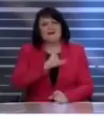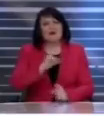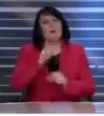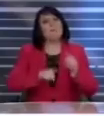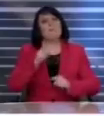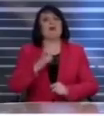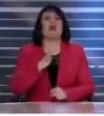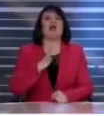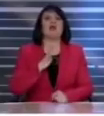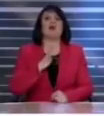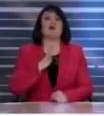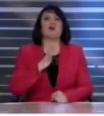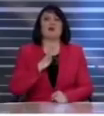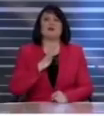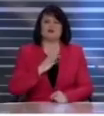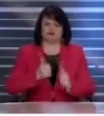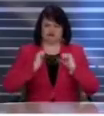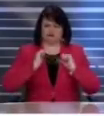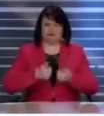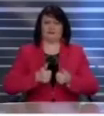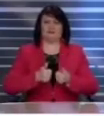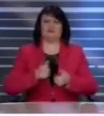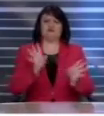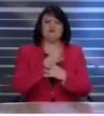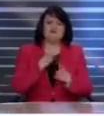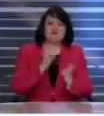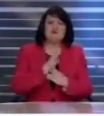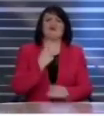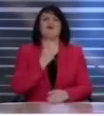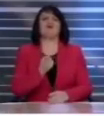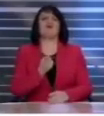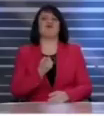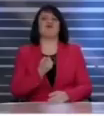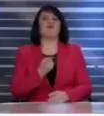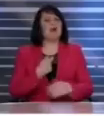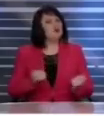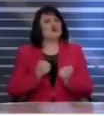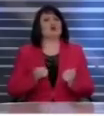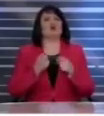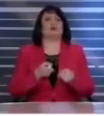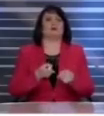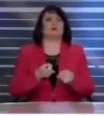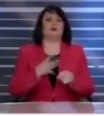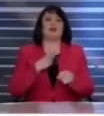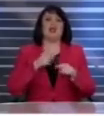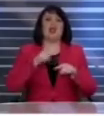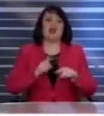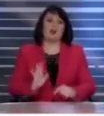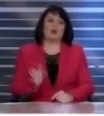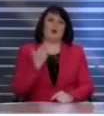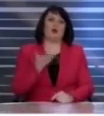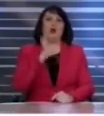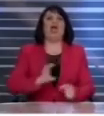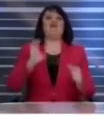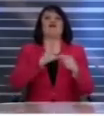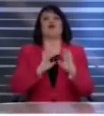κάποιοι δεν δίστησαν δημαγωγοί και λεκιστές όπως είναι να θέλουν η Ελλάδα να βγει έξω από